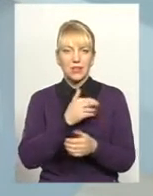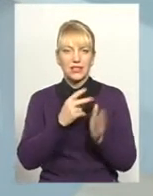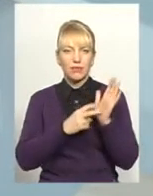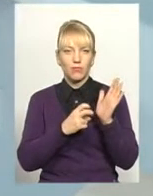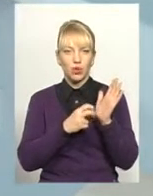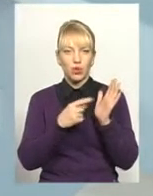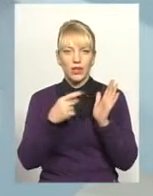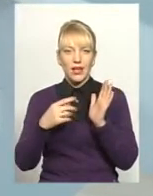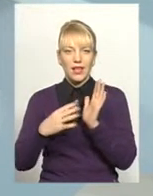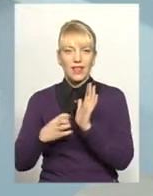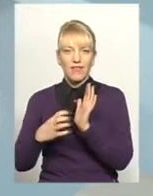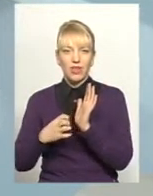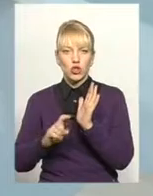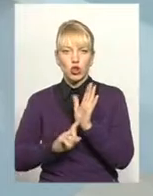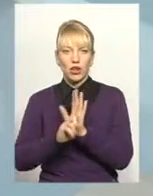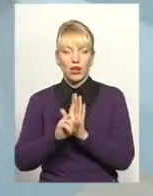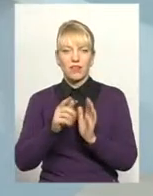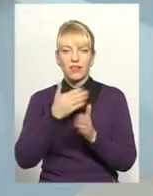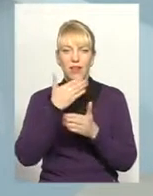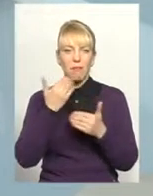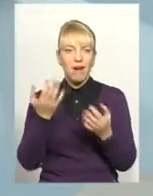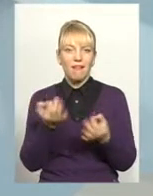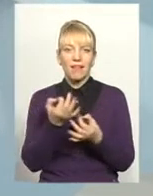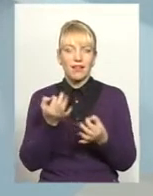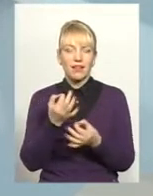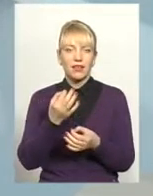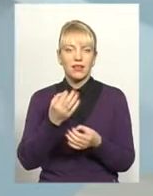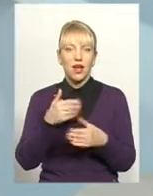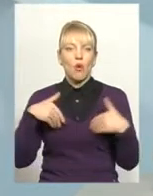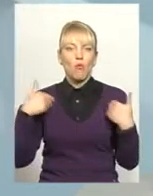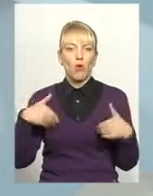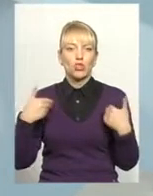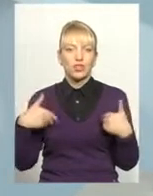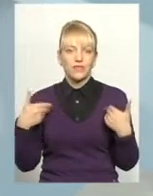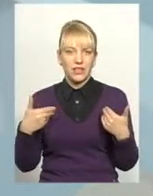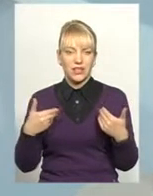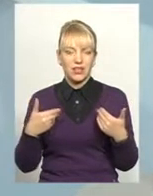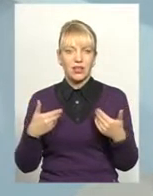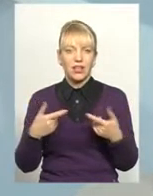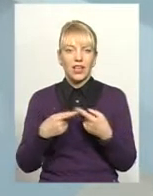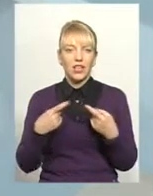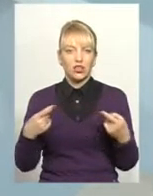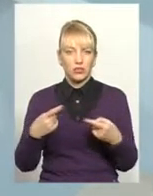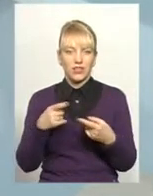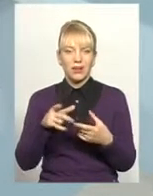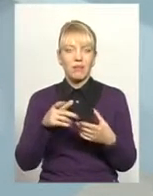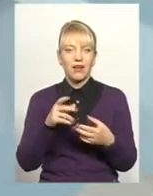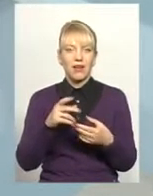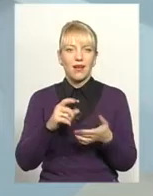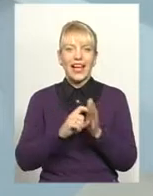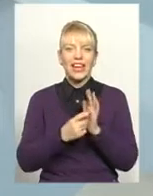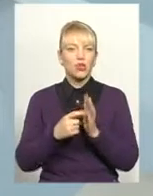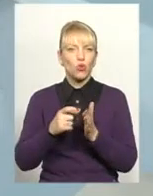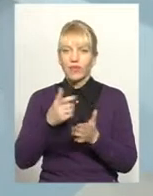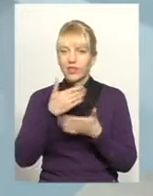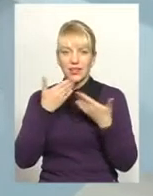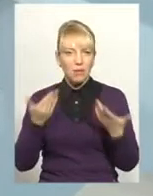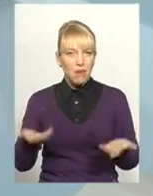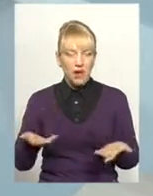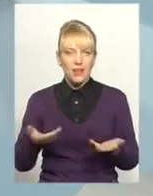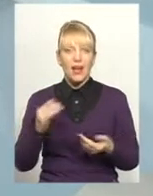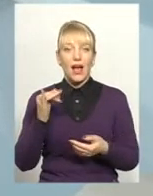градусів, він не має поживних ніяких, можливо, там, крім клітковини, значить, ніяких більш властивостей. Якщо